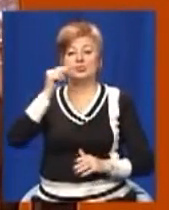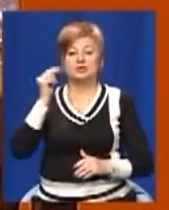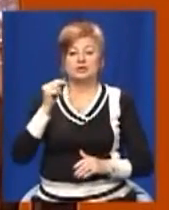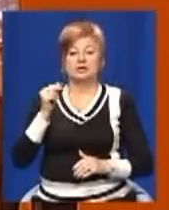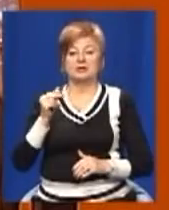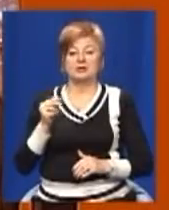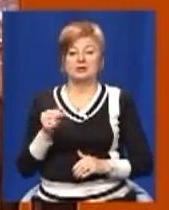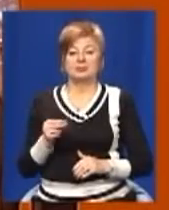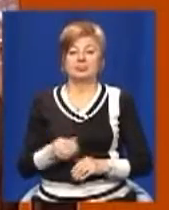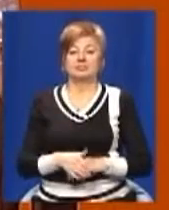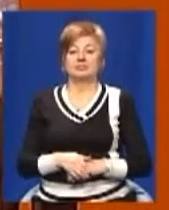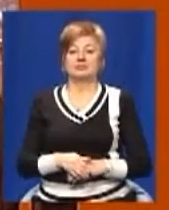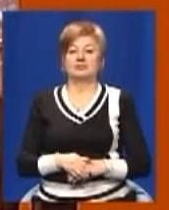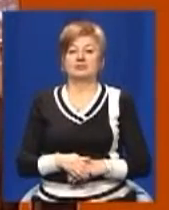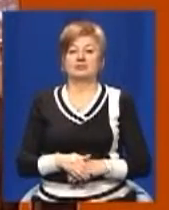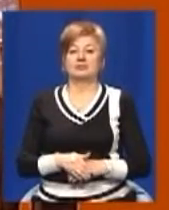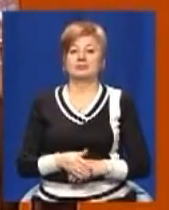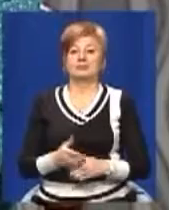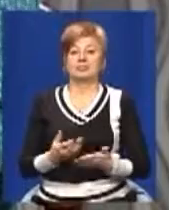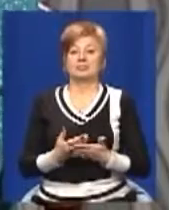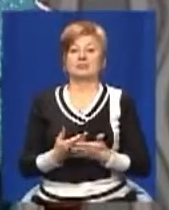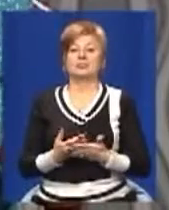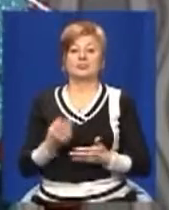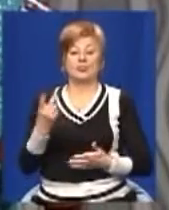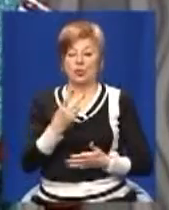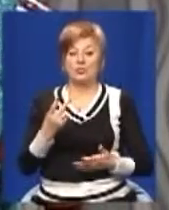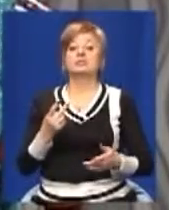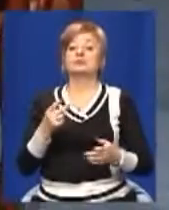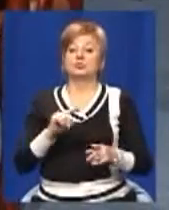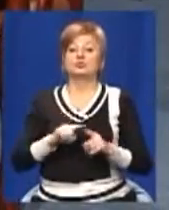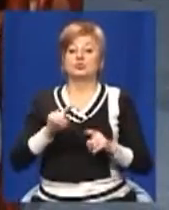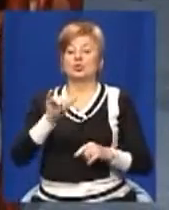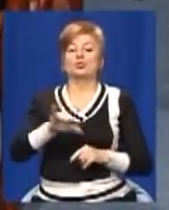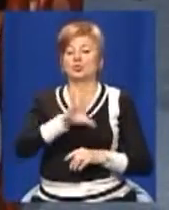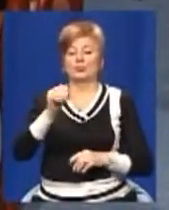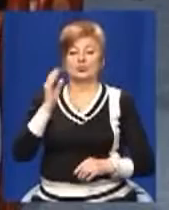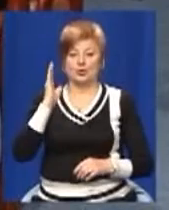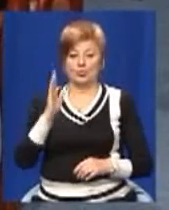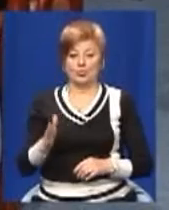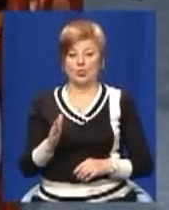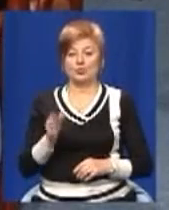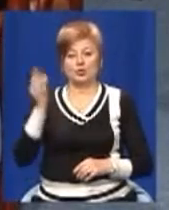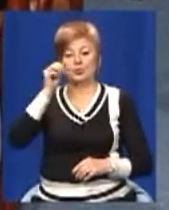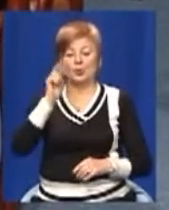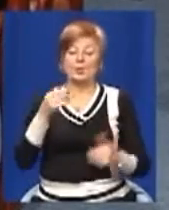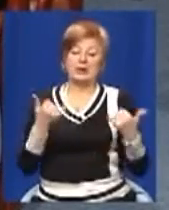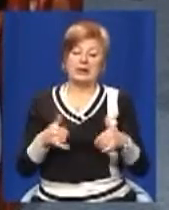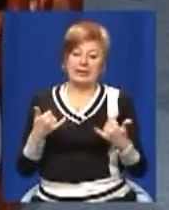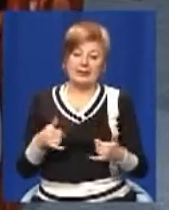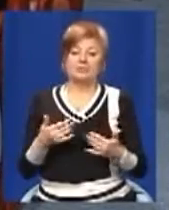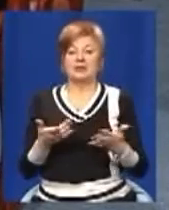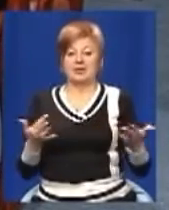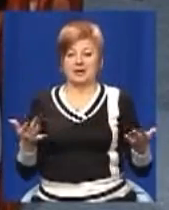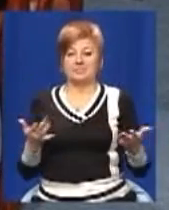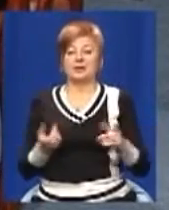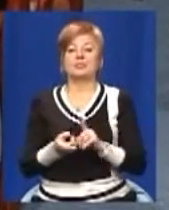Фелікса? В першому Б. Все, тоді у тебе все скоро буде, і якісь там уроки хімії тобі